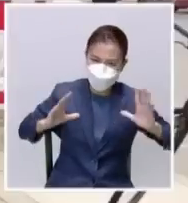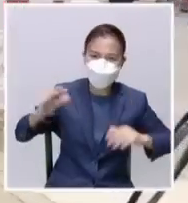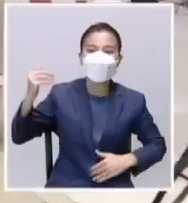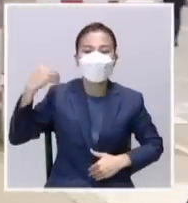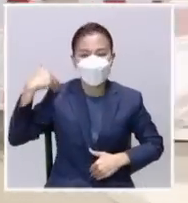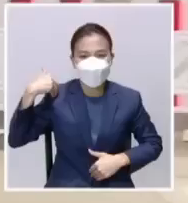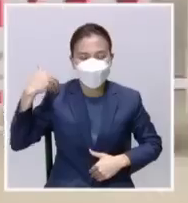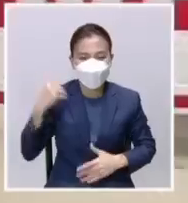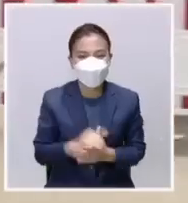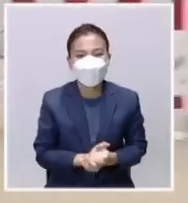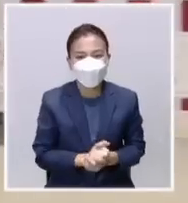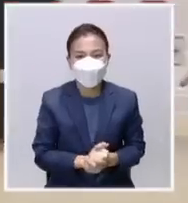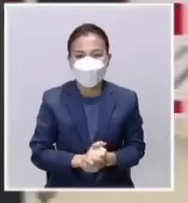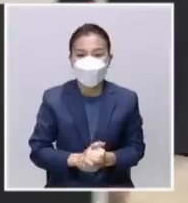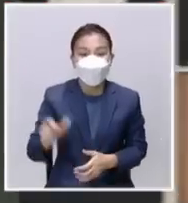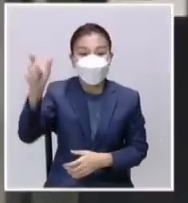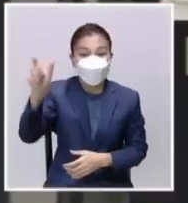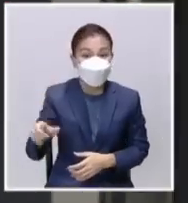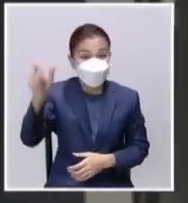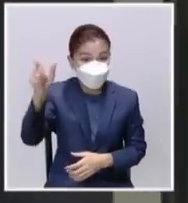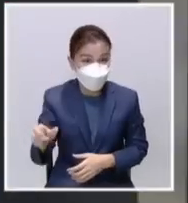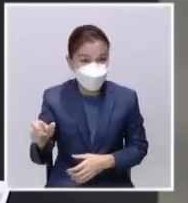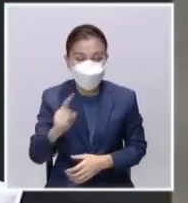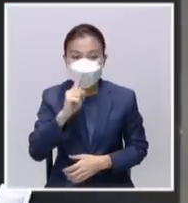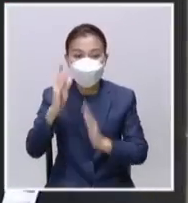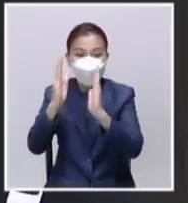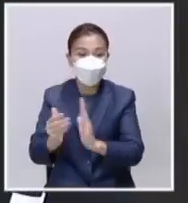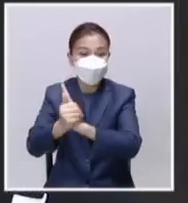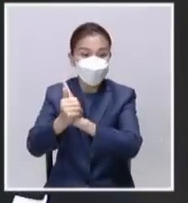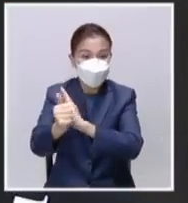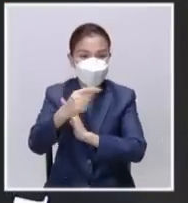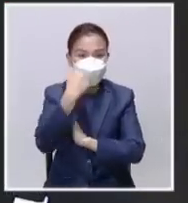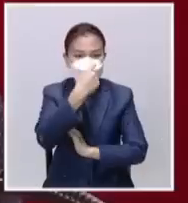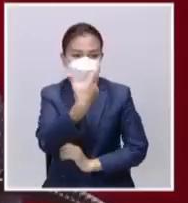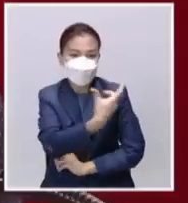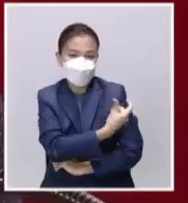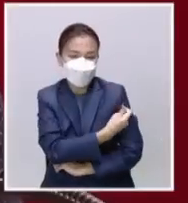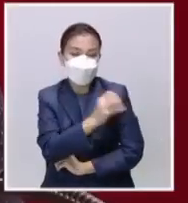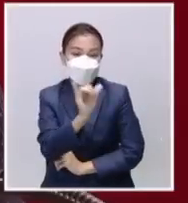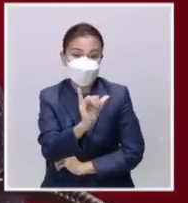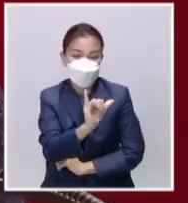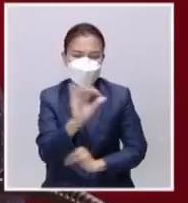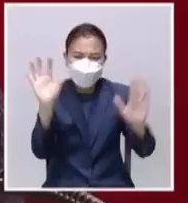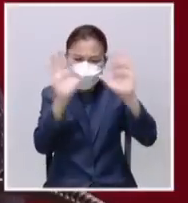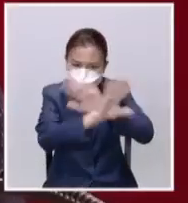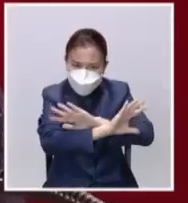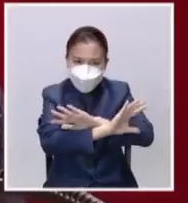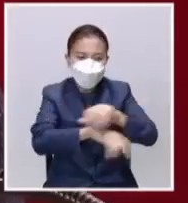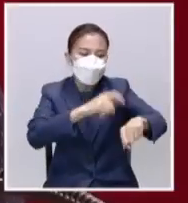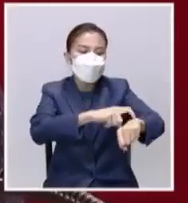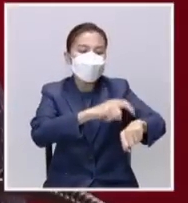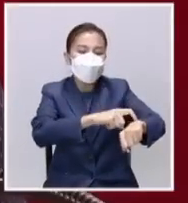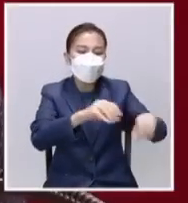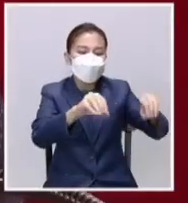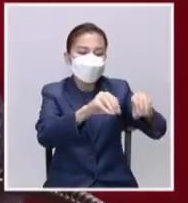ยไปต่อกันที่ฝรั่งเศสนะคะผู้เชี่ยวชาญบางคนเตือนว่ากลุ่มคนที่ไม่ได้ฉีดวัคซีนต้านโควิดเนี่ยเปรียบเสมือนระเบิดเวลาที่